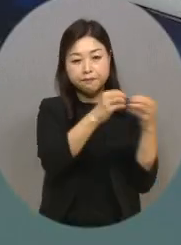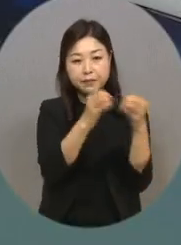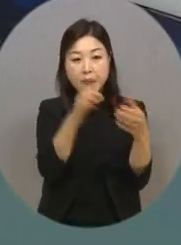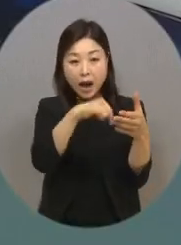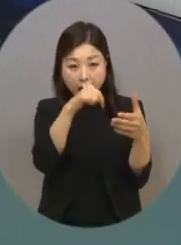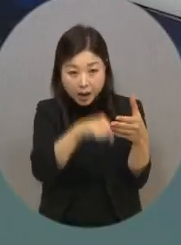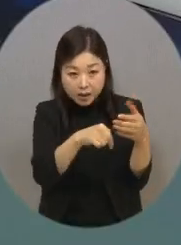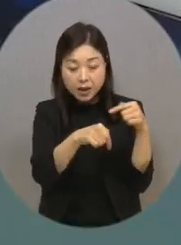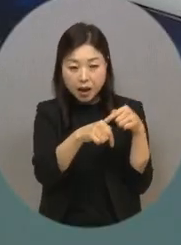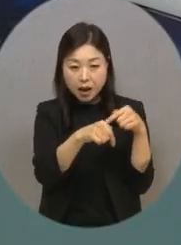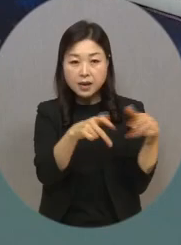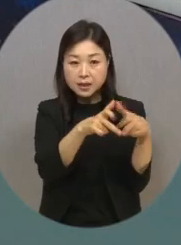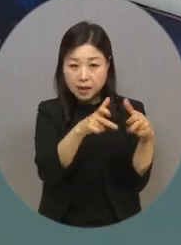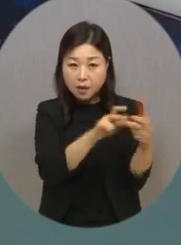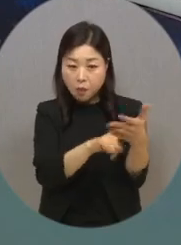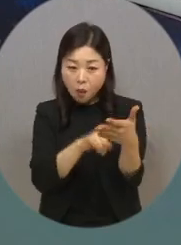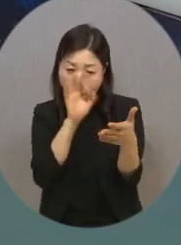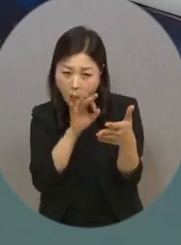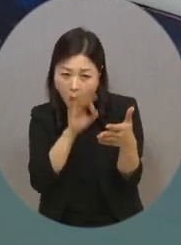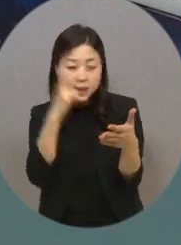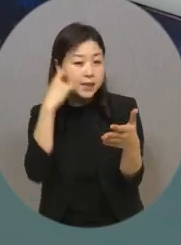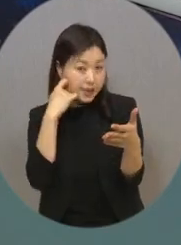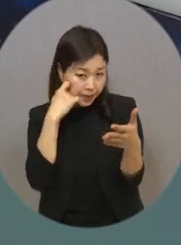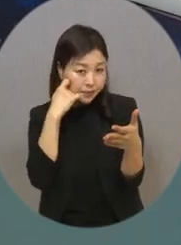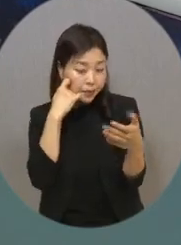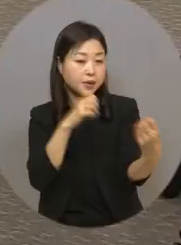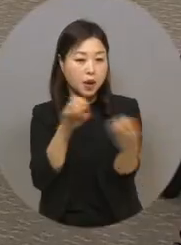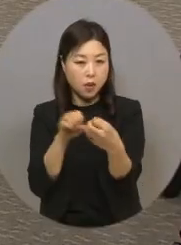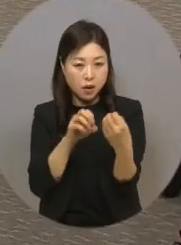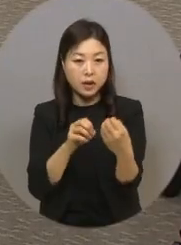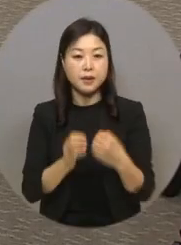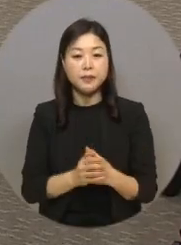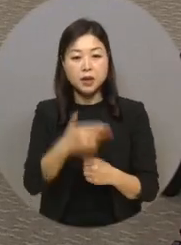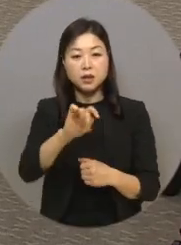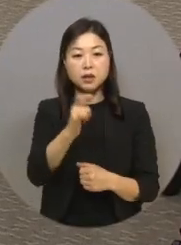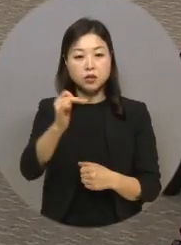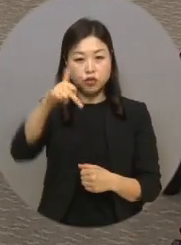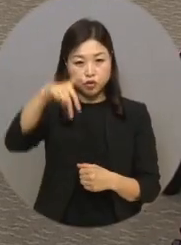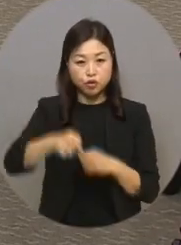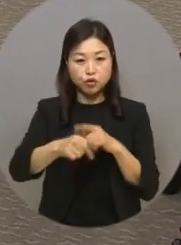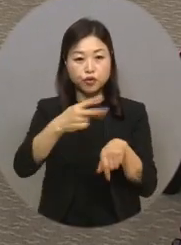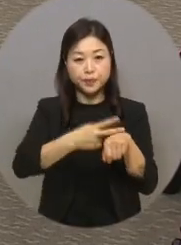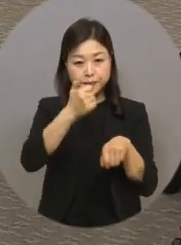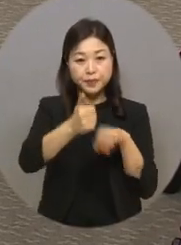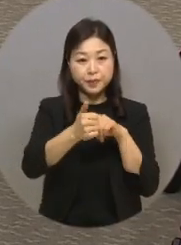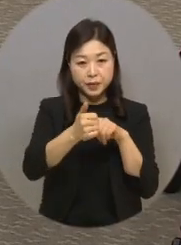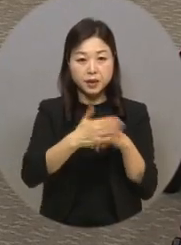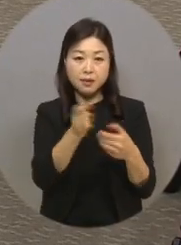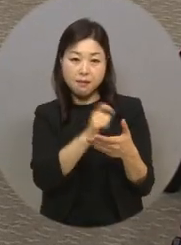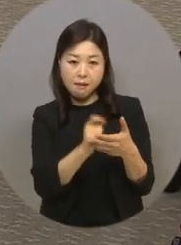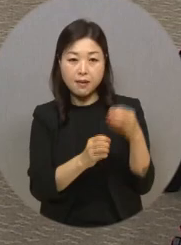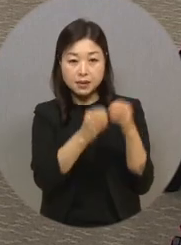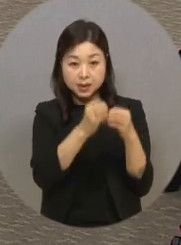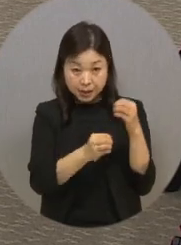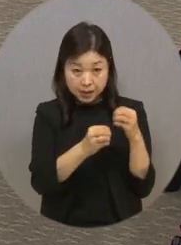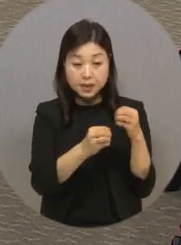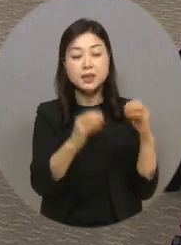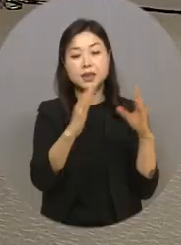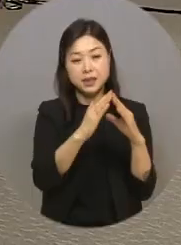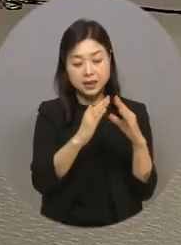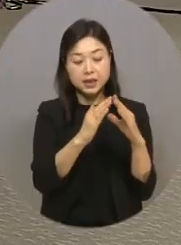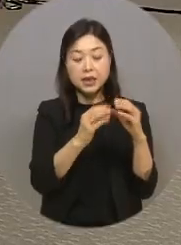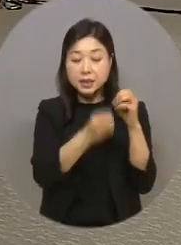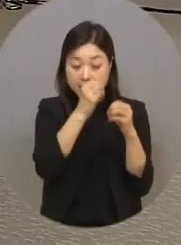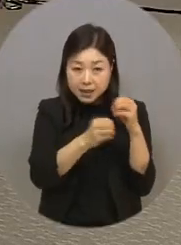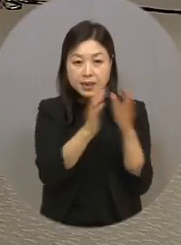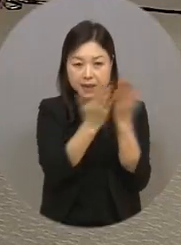감각의 시각에서 해석해보는 자리였습니다. 전은주 강사는 직접 작성한 시집 빈집에서 겨울나기의 자기